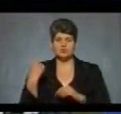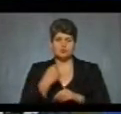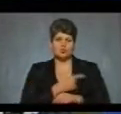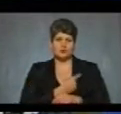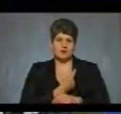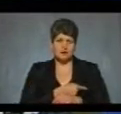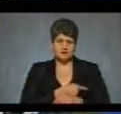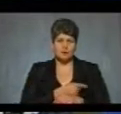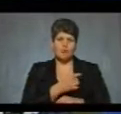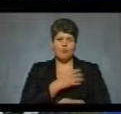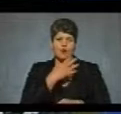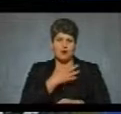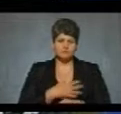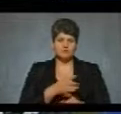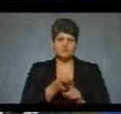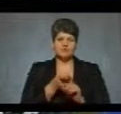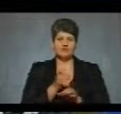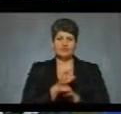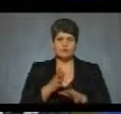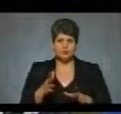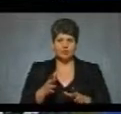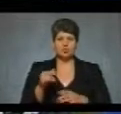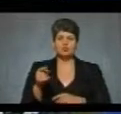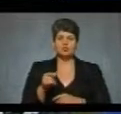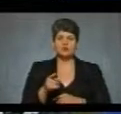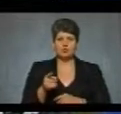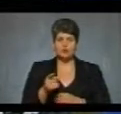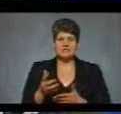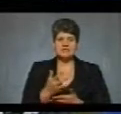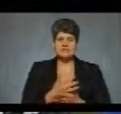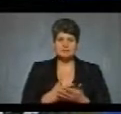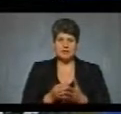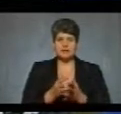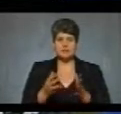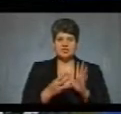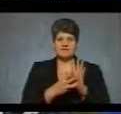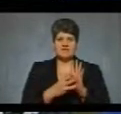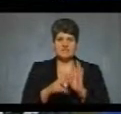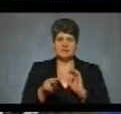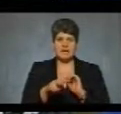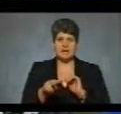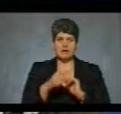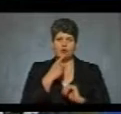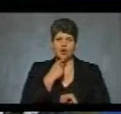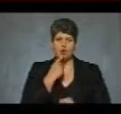лікарні. Пораненому внаслідок вибуху гранати у Тернополі зібрали більше 8 літрів крові.